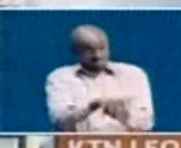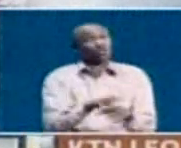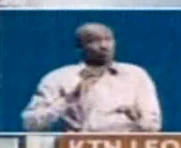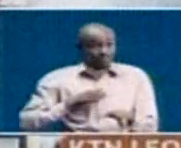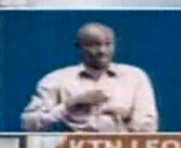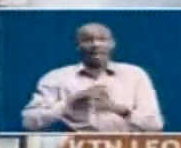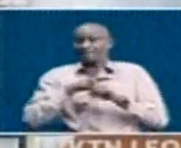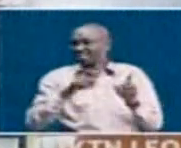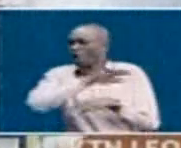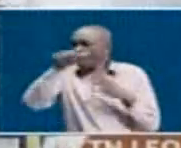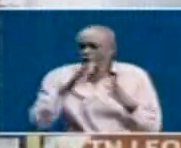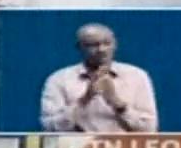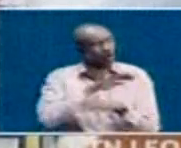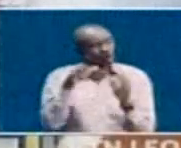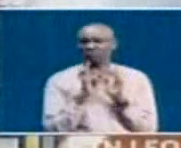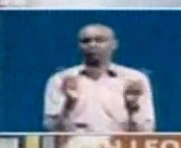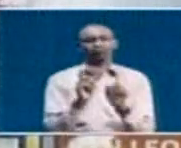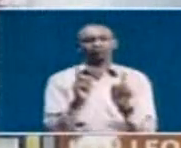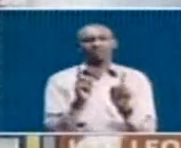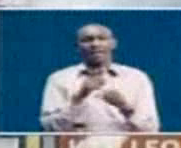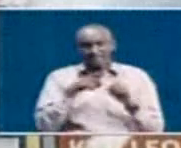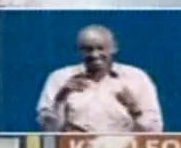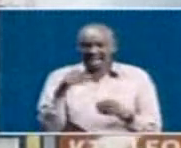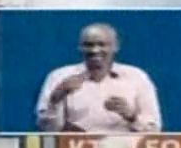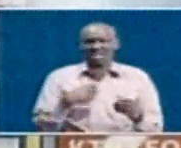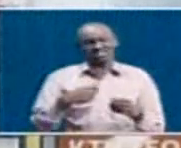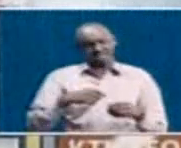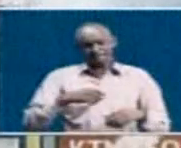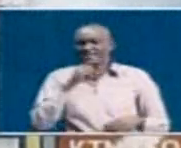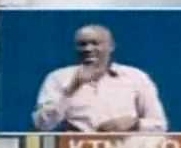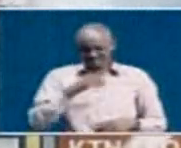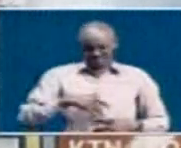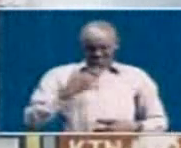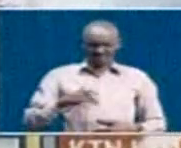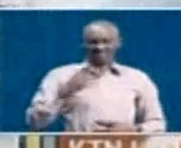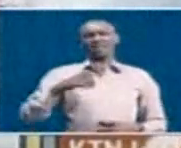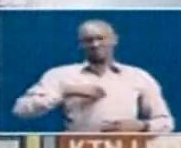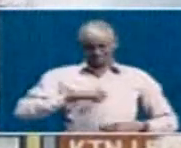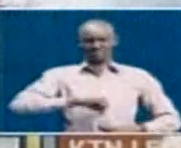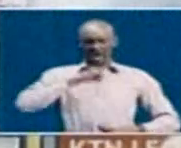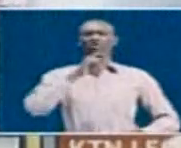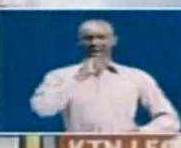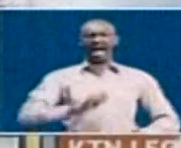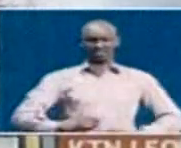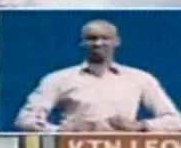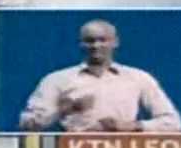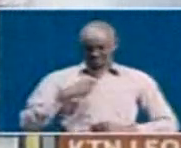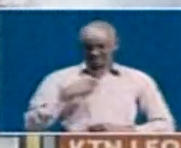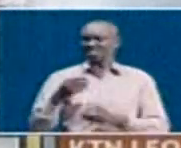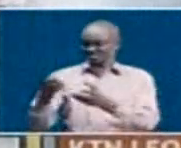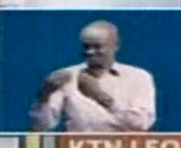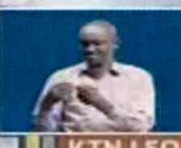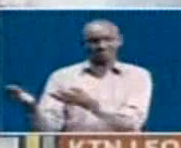wanawagandamiza wanawake, lakini sisi si kama kwa kugandamiza, lakini kuna hulka yetu ya kuwa na fahari kwamba mimi ni mchumaji na ninaleta.